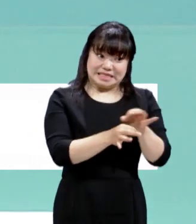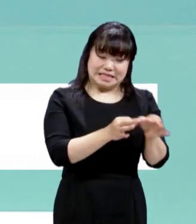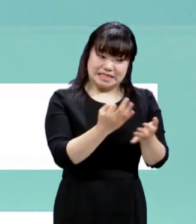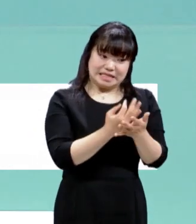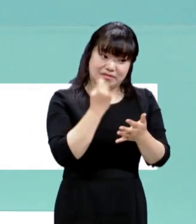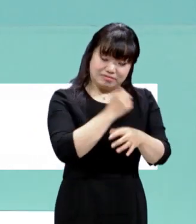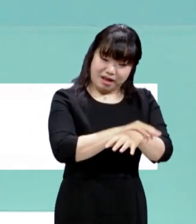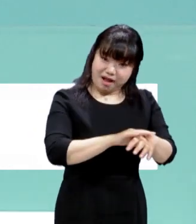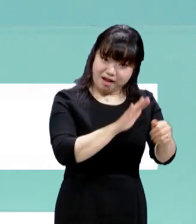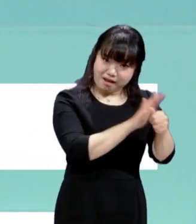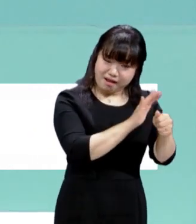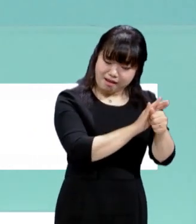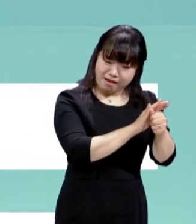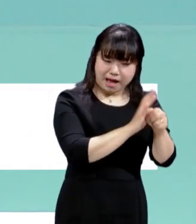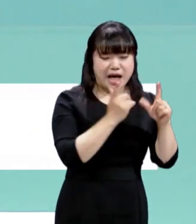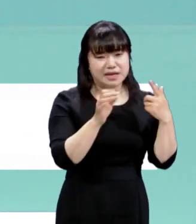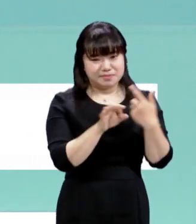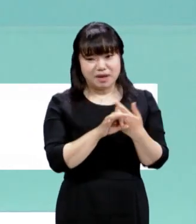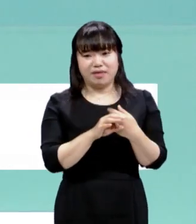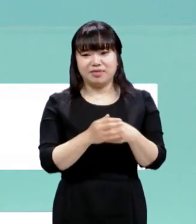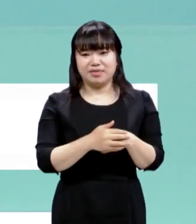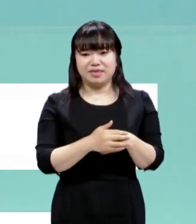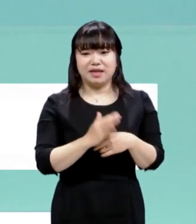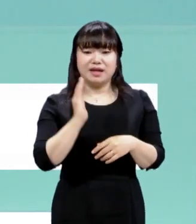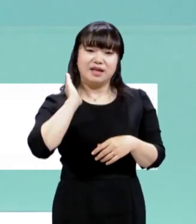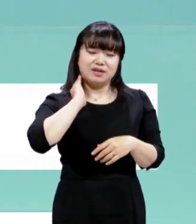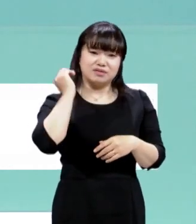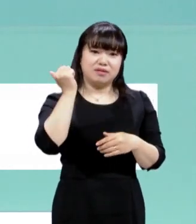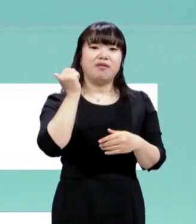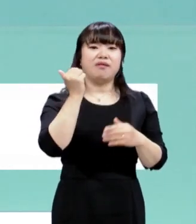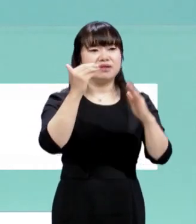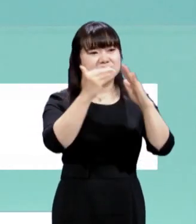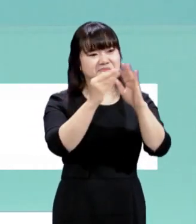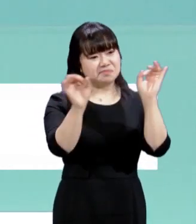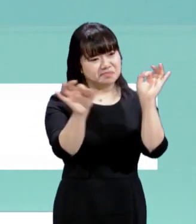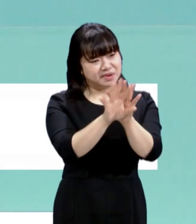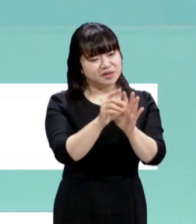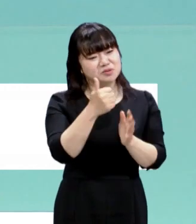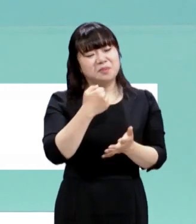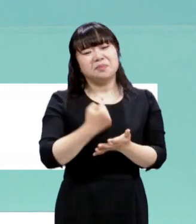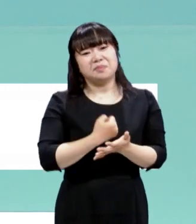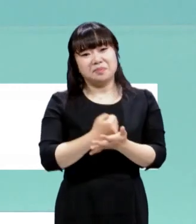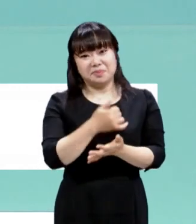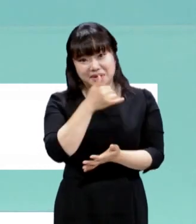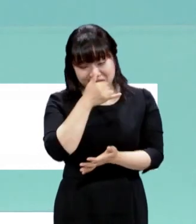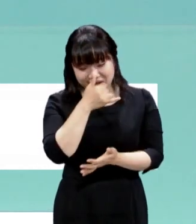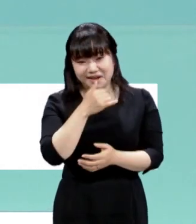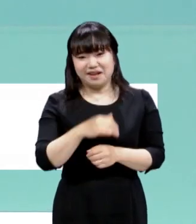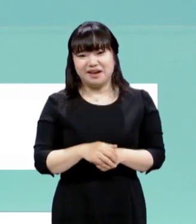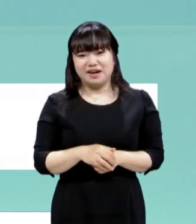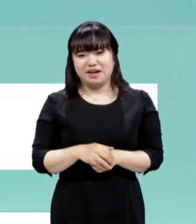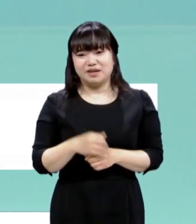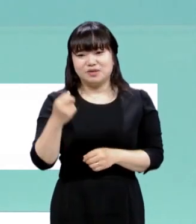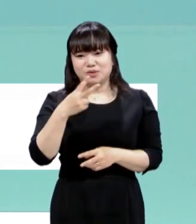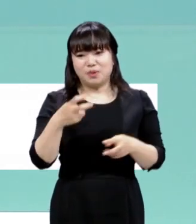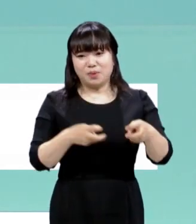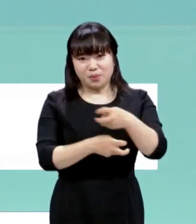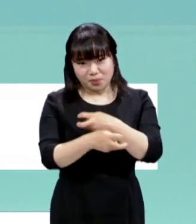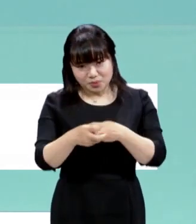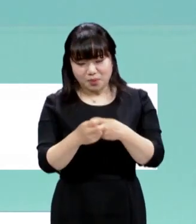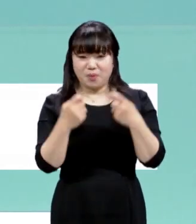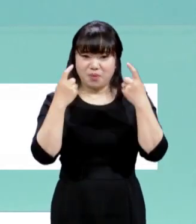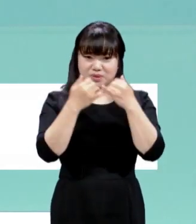어플은 우리 기와지붕이 이 사라진 게 대해서 아쉬움도 가지고 있고 어떤 우리 교통 인구 라든가